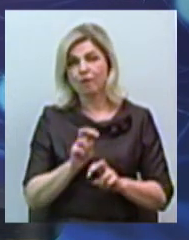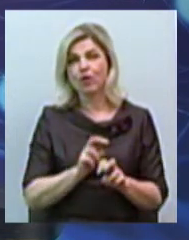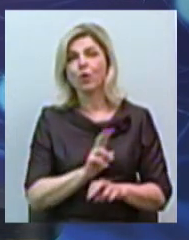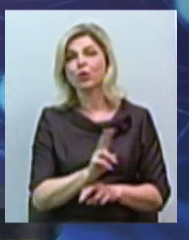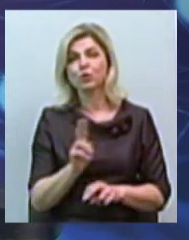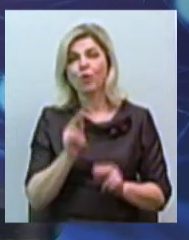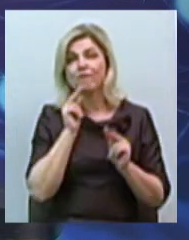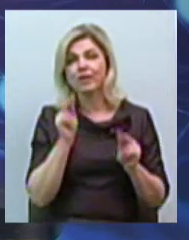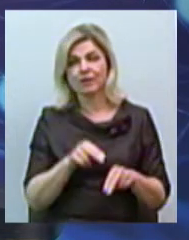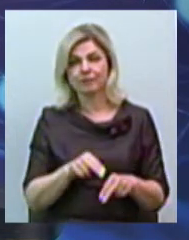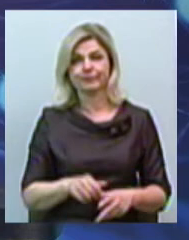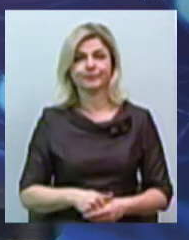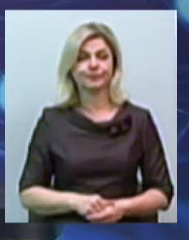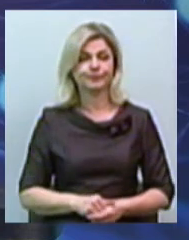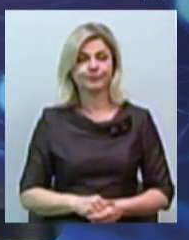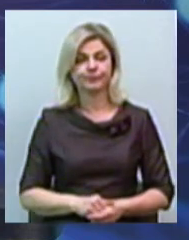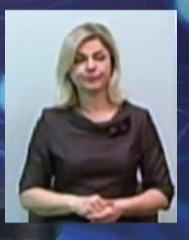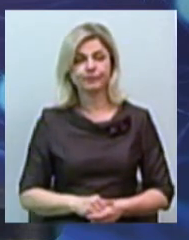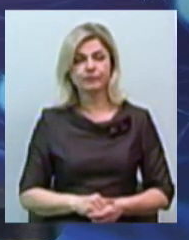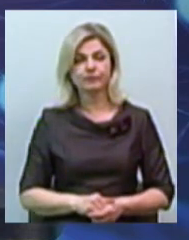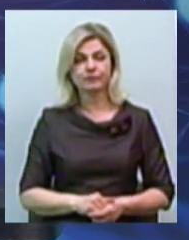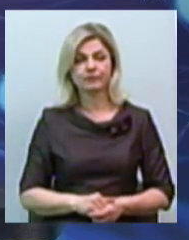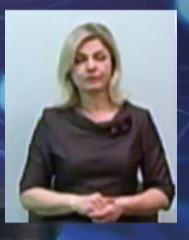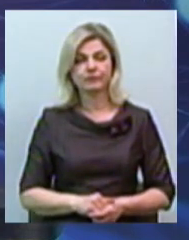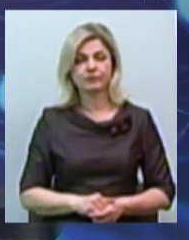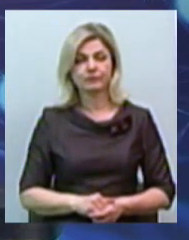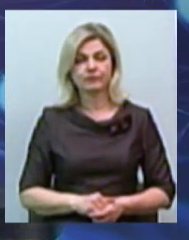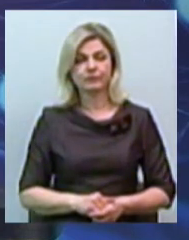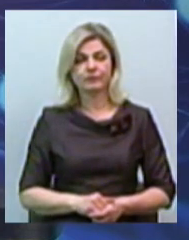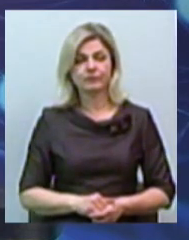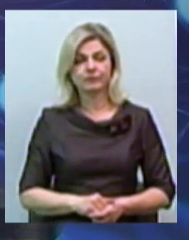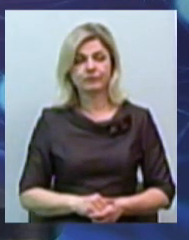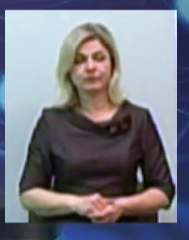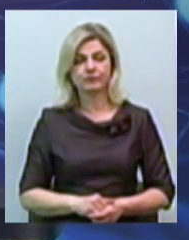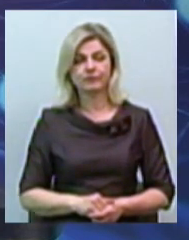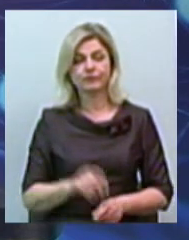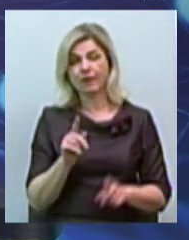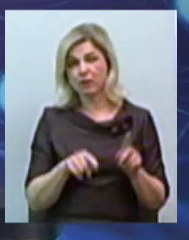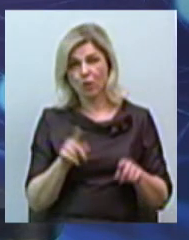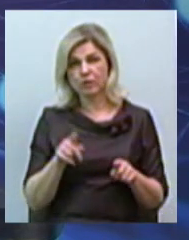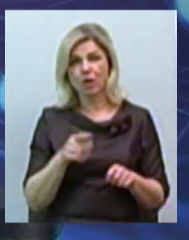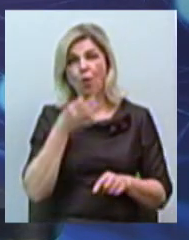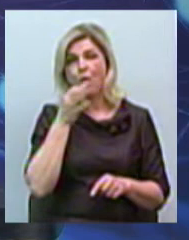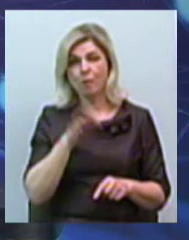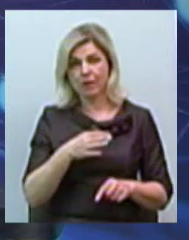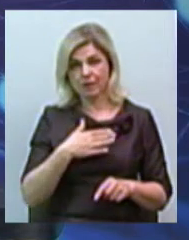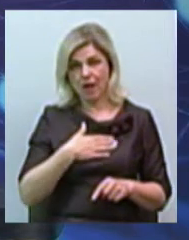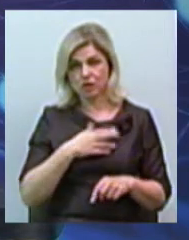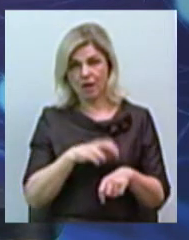ж винний. І іноді, навіть з досвіду наших практикуючих